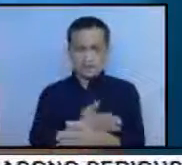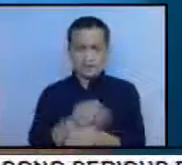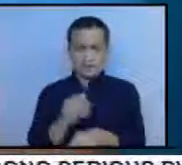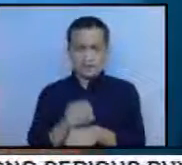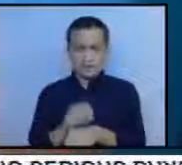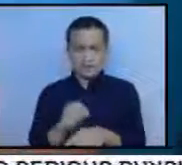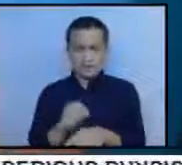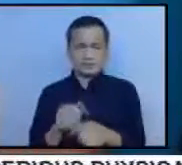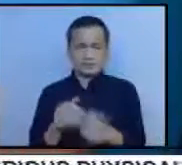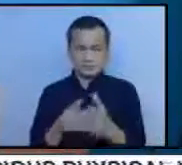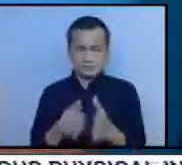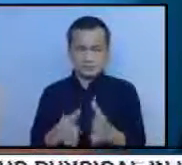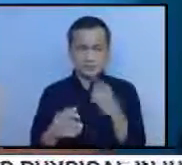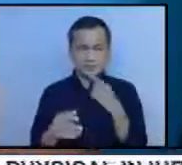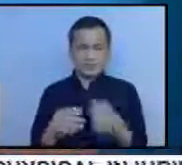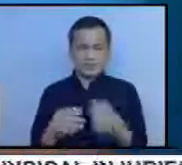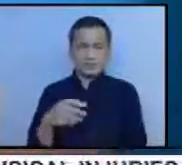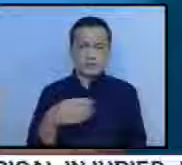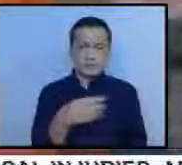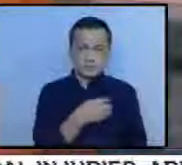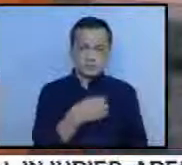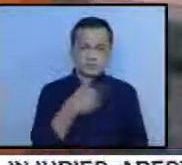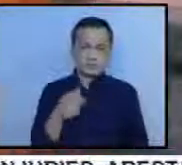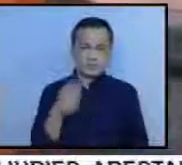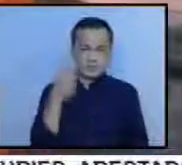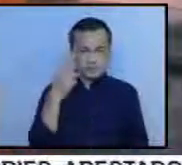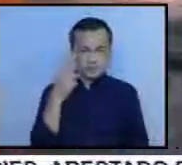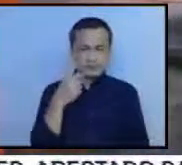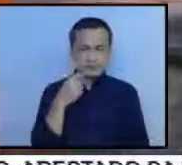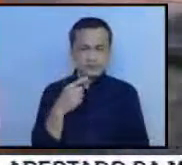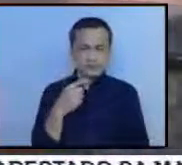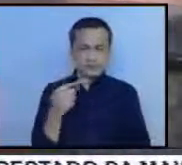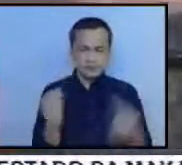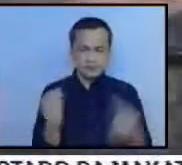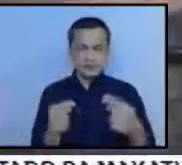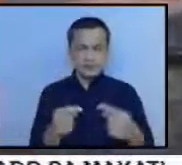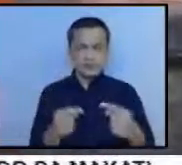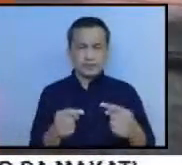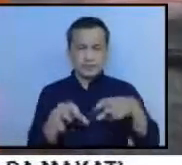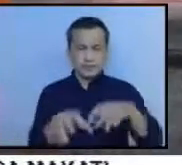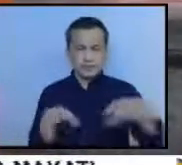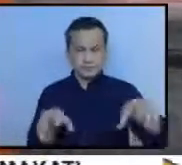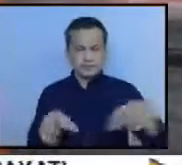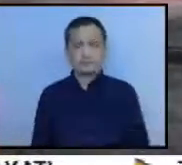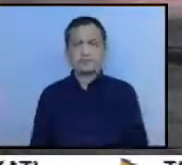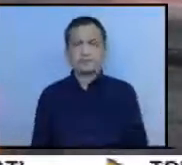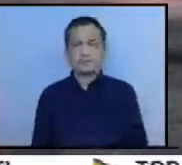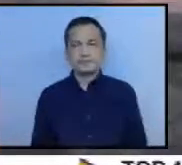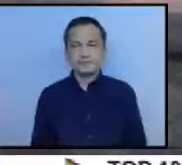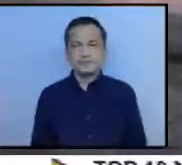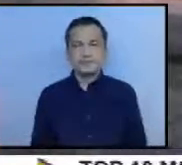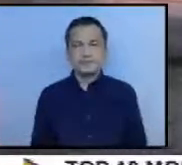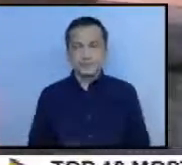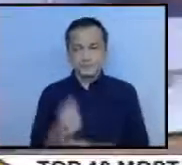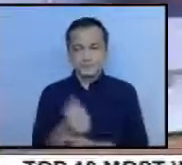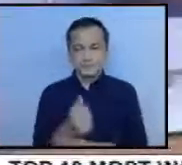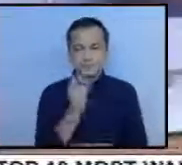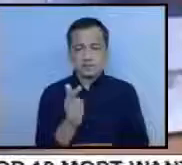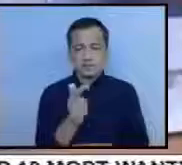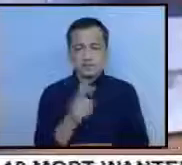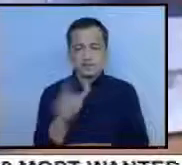Pandakan Police, nag-ugat ng kasong matapos makaaway ang kanilang kapitbahay noong September 2021 sa Barangay East